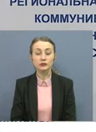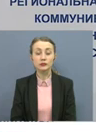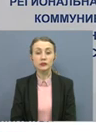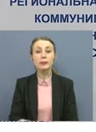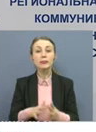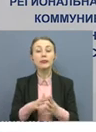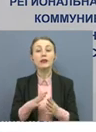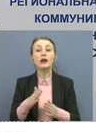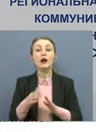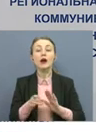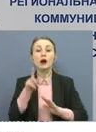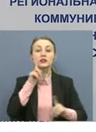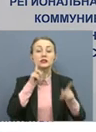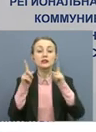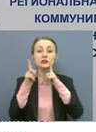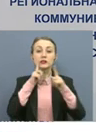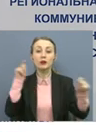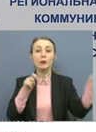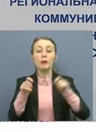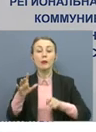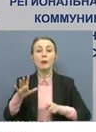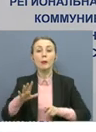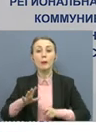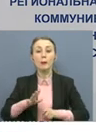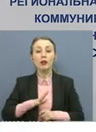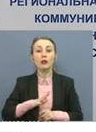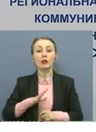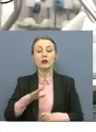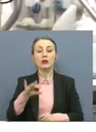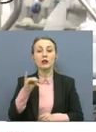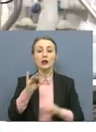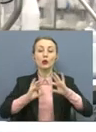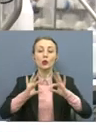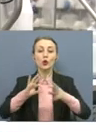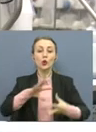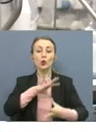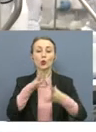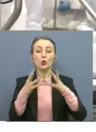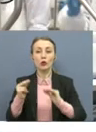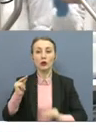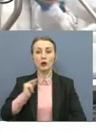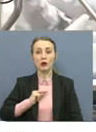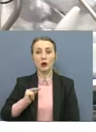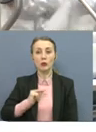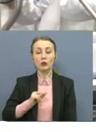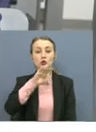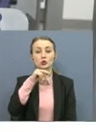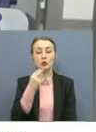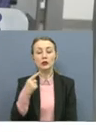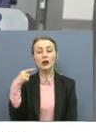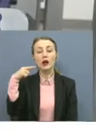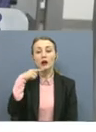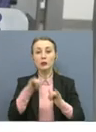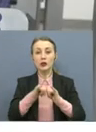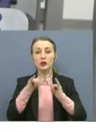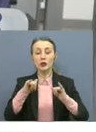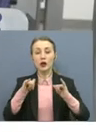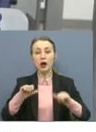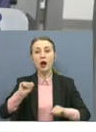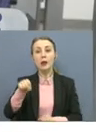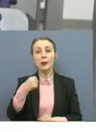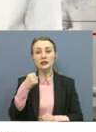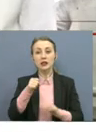15,7%-ға жоғарылап, 126,500 теңгені құрап отыр. Ағымдағы жылы жалпы құны 2 миллиард теңгені құрайтын инвестициялық